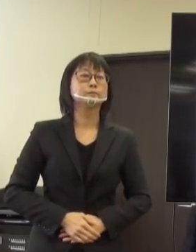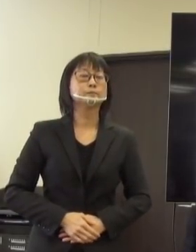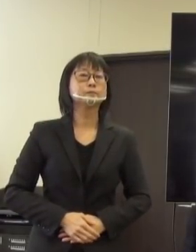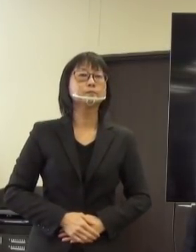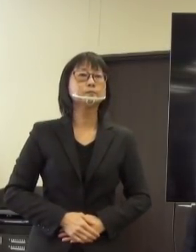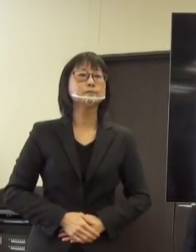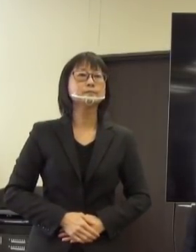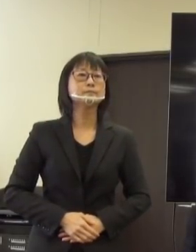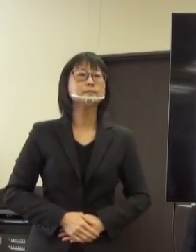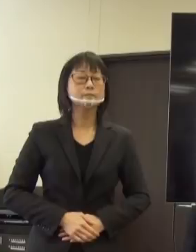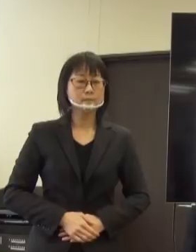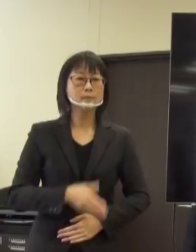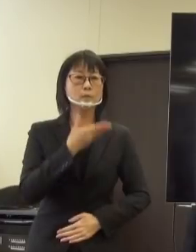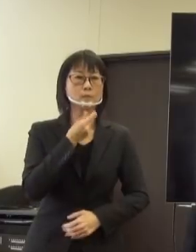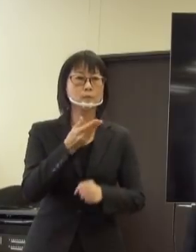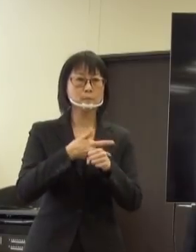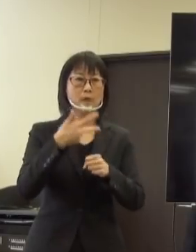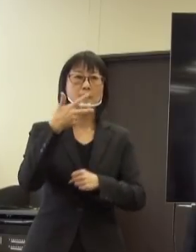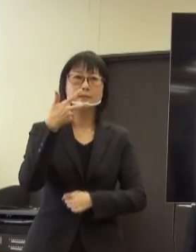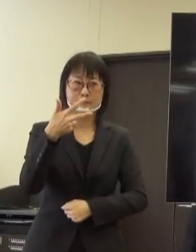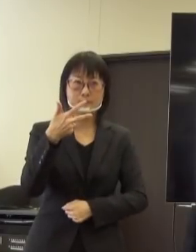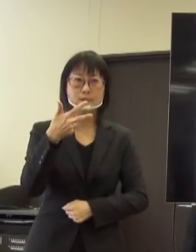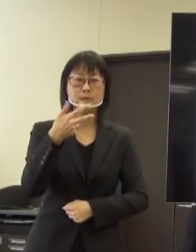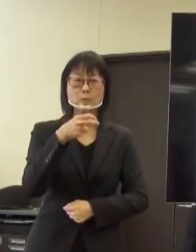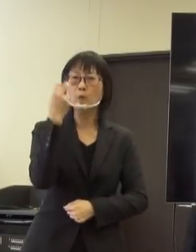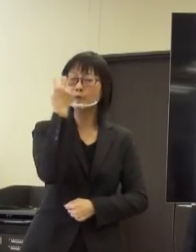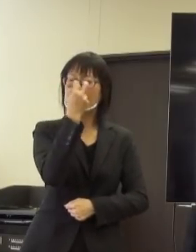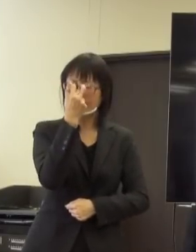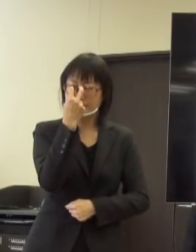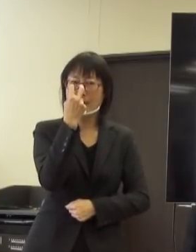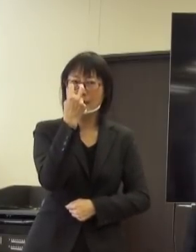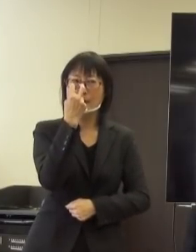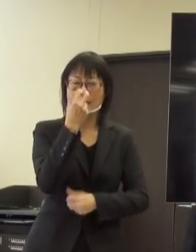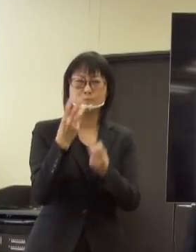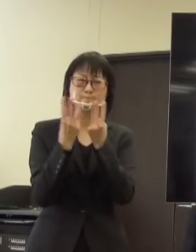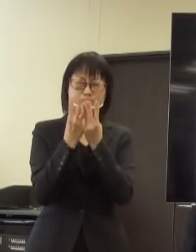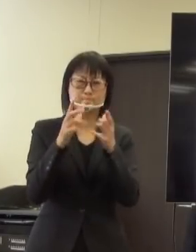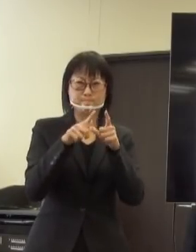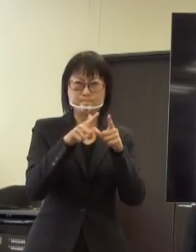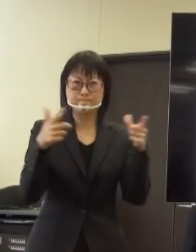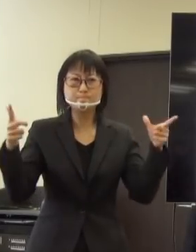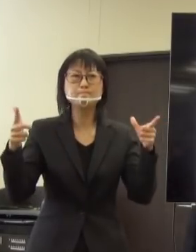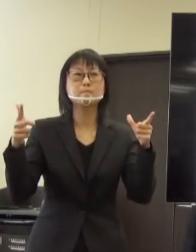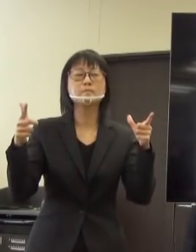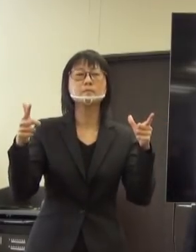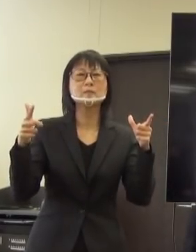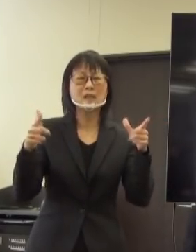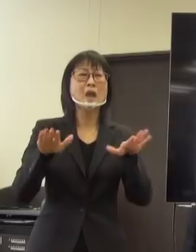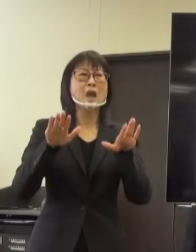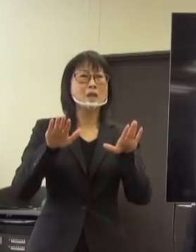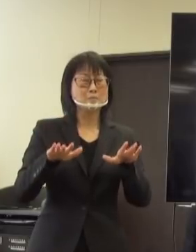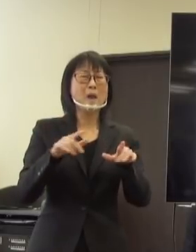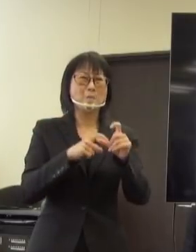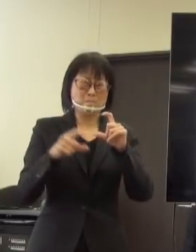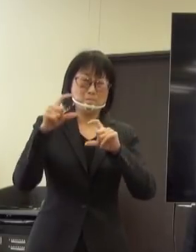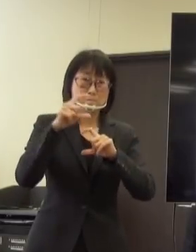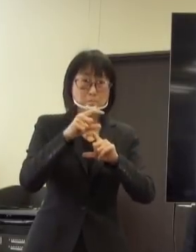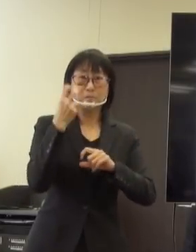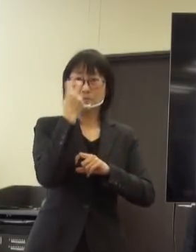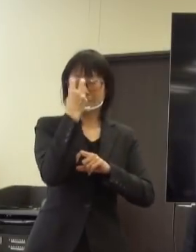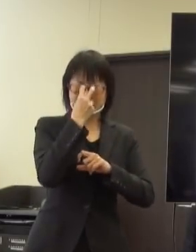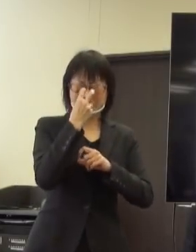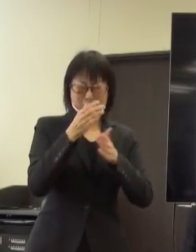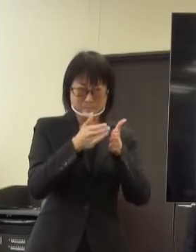枠などの拡大を図ってまいりましたが、これだけ今検査が 必要になっておりますので、県